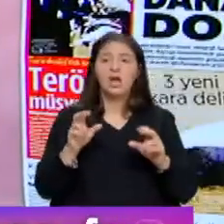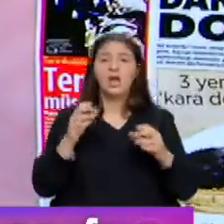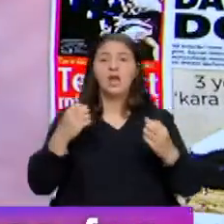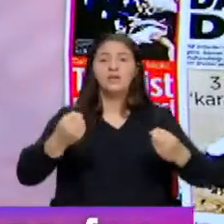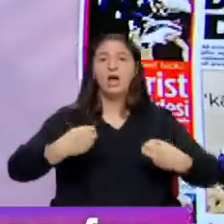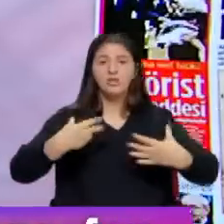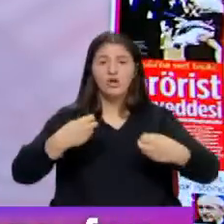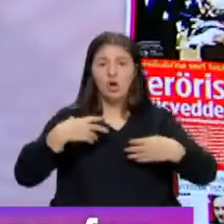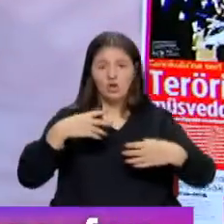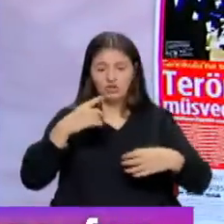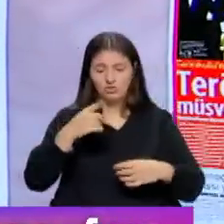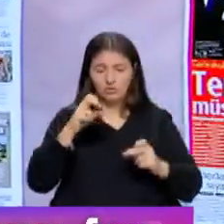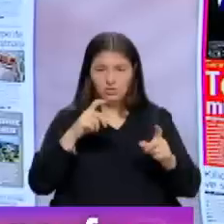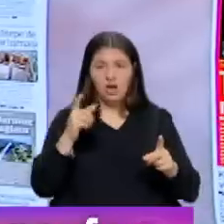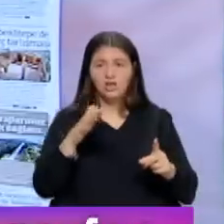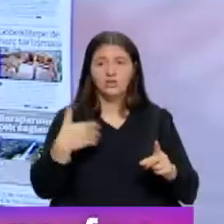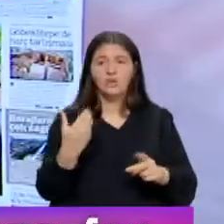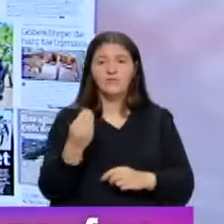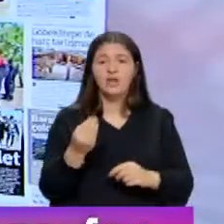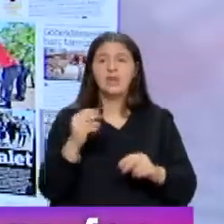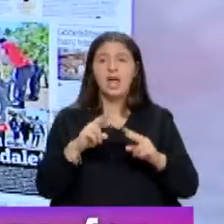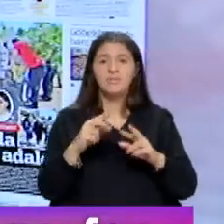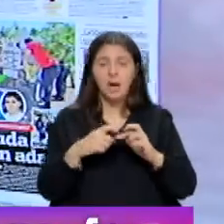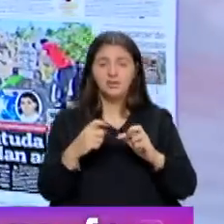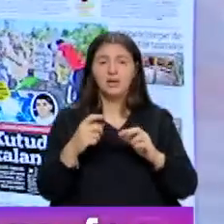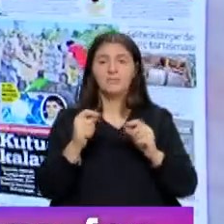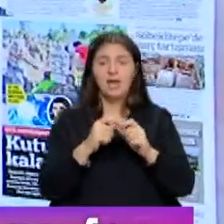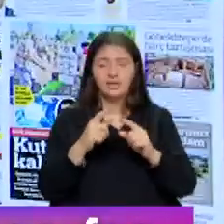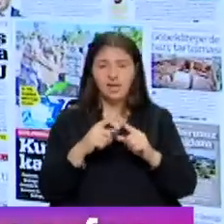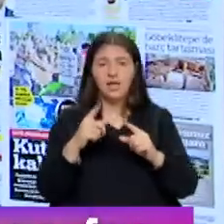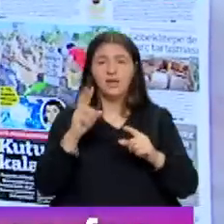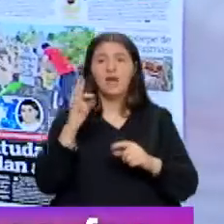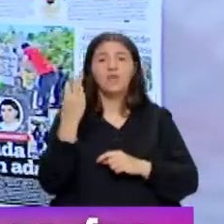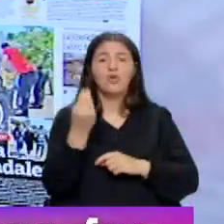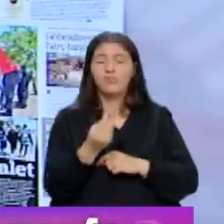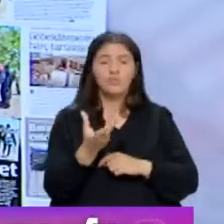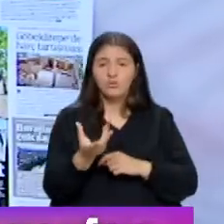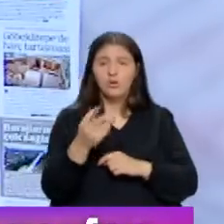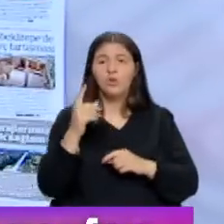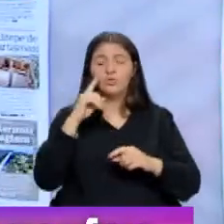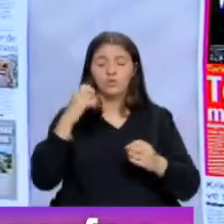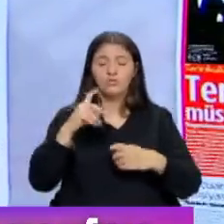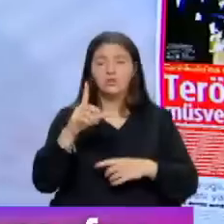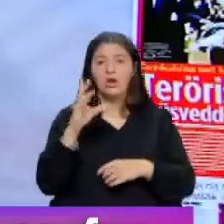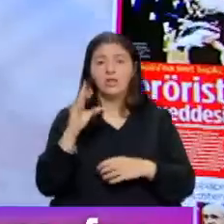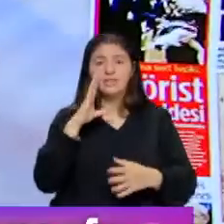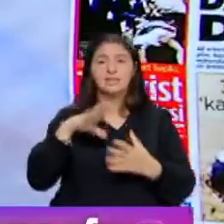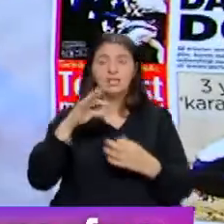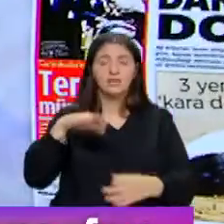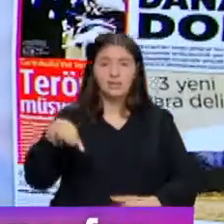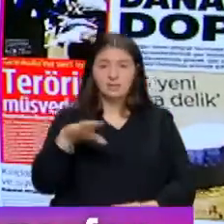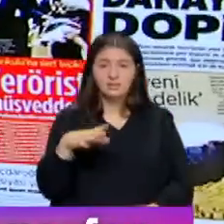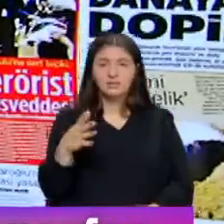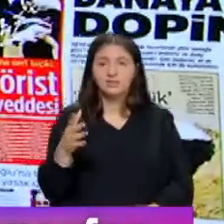konusunda aylar sonra verilen emar BT röntgen randevuları radyolojik görüntüye ihtiyaç duyan insanların